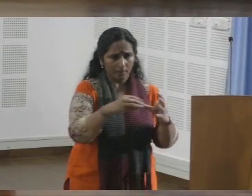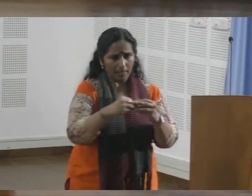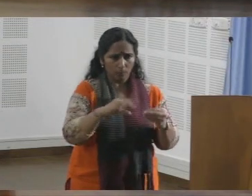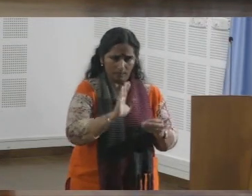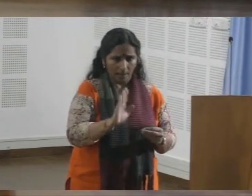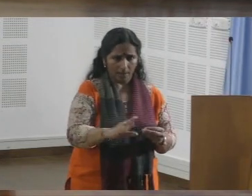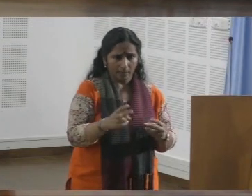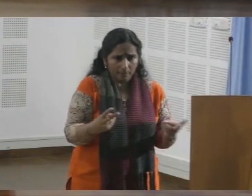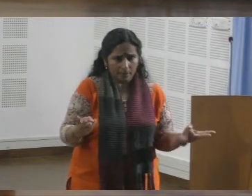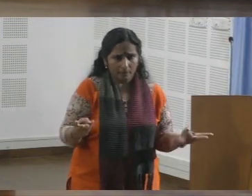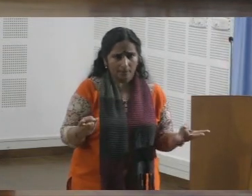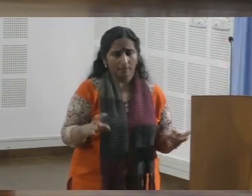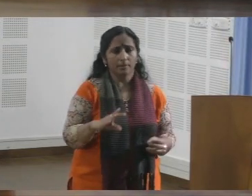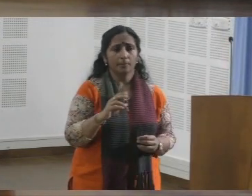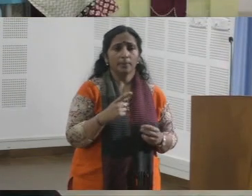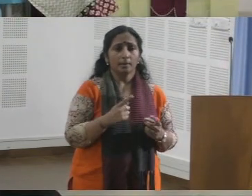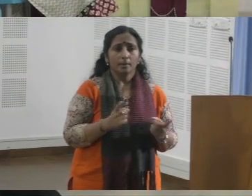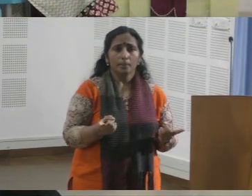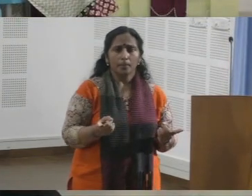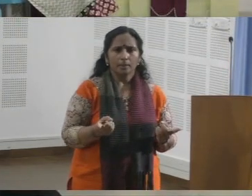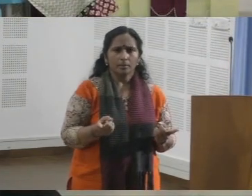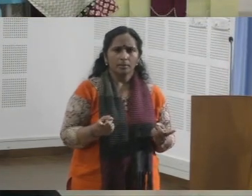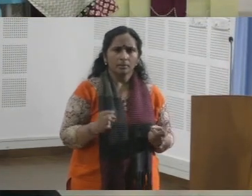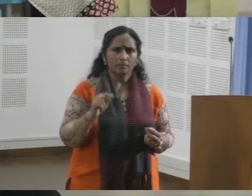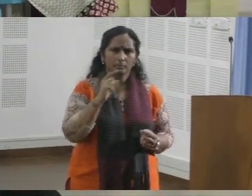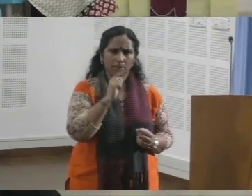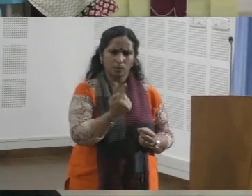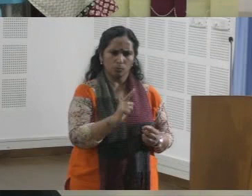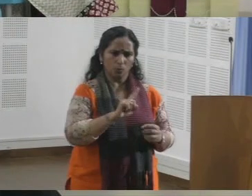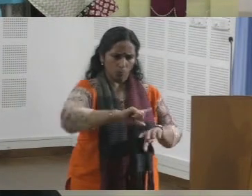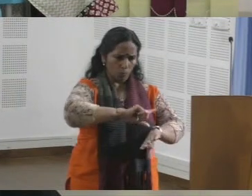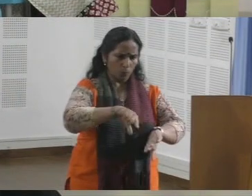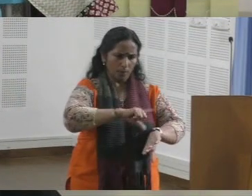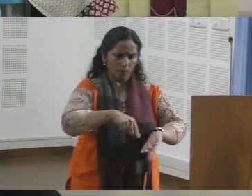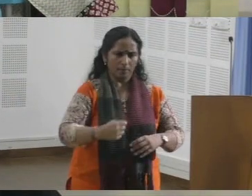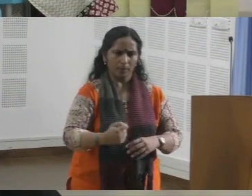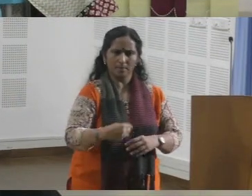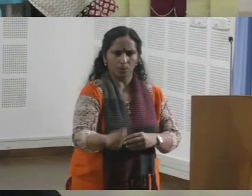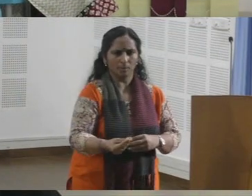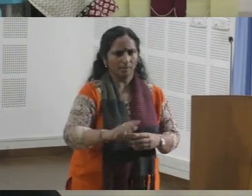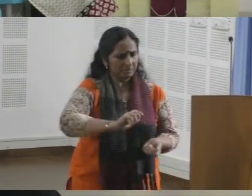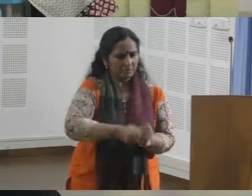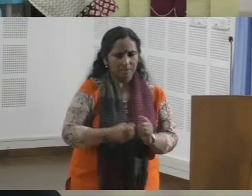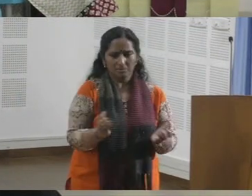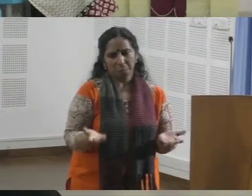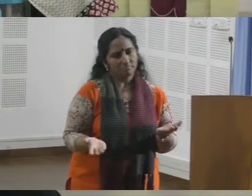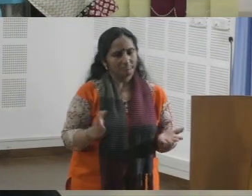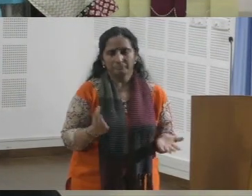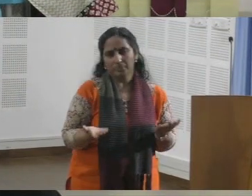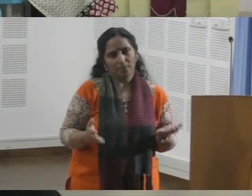ഇങ്ങനെ കുറേ പൈസ കൊടുത്തതുകൊണ്ട് ചേഞ്ചസ് വരുമെന്നുള്ളത് എനിക്ക് തോന്നിയിട്ടില്ല. എനിക്ക് തോന്നിക്കുന്നത് അമ്മമാർ കൂടെ നിന്ന് ഇങ്ങനെ വർക്ക് ചെയ്യുന്നു,